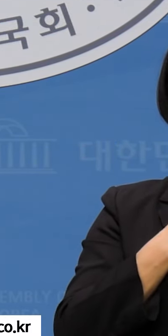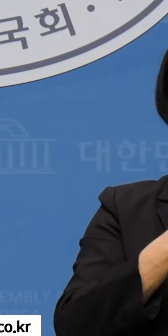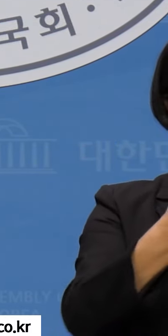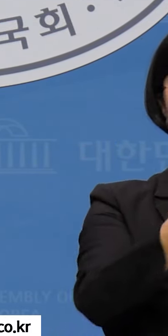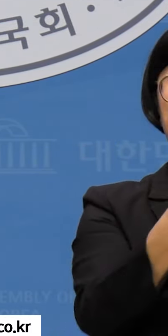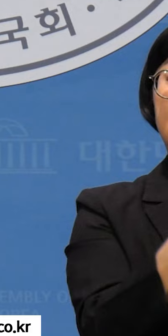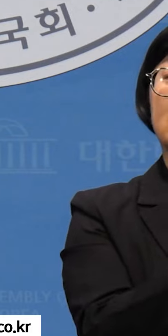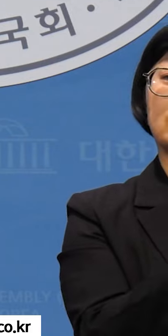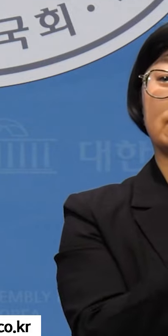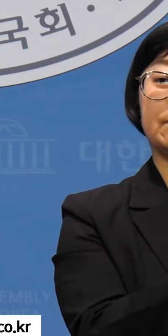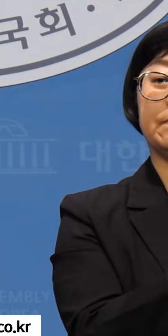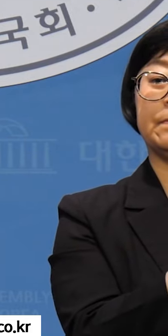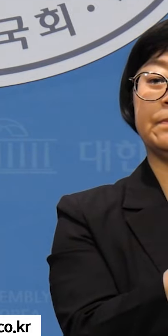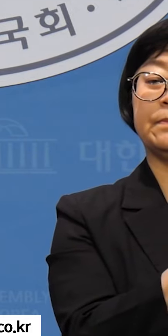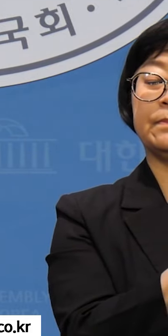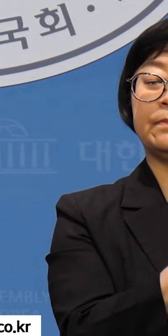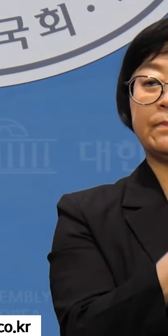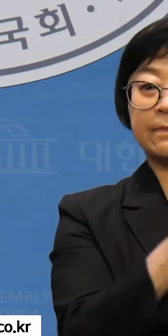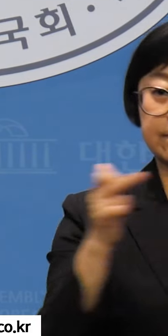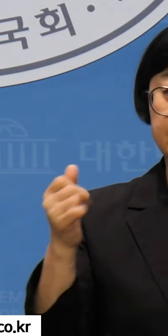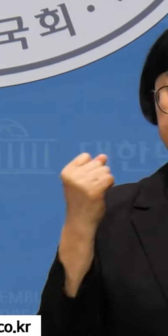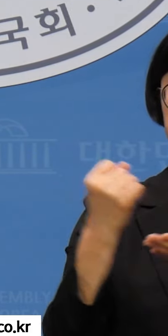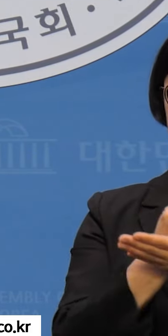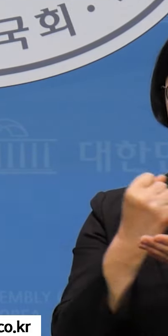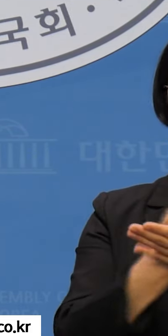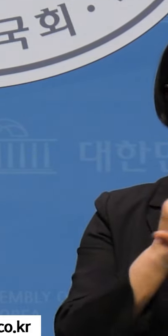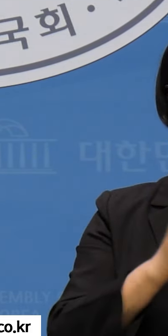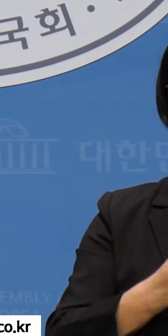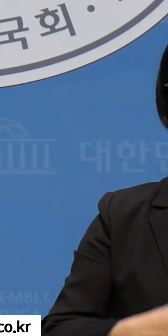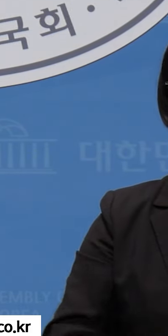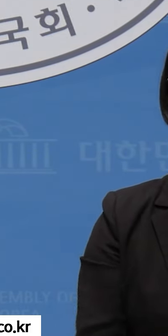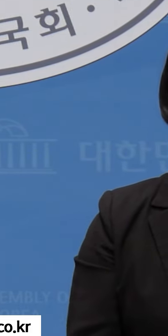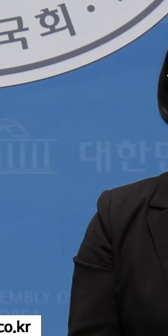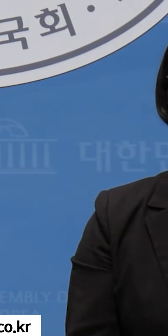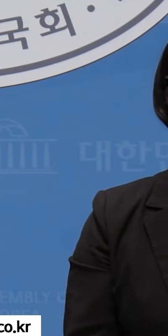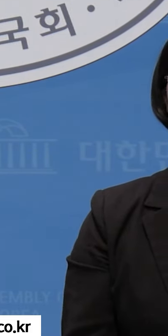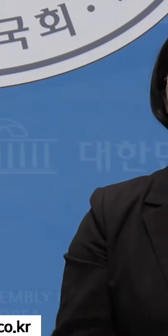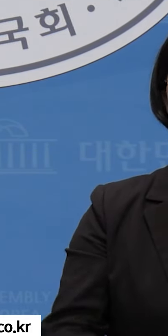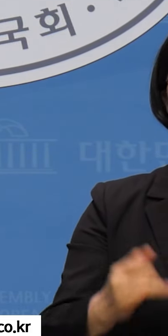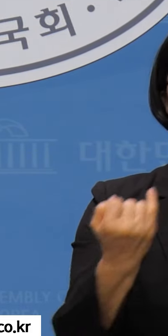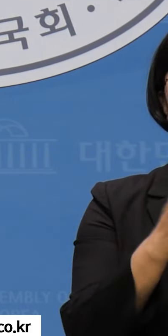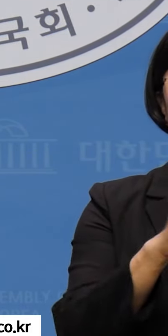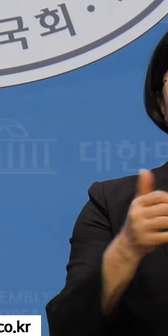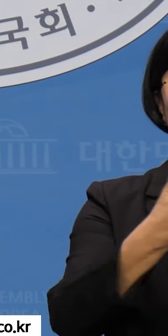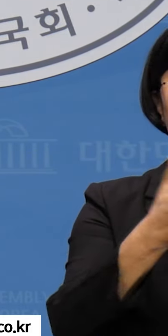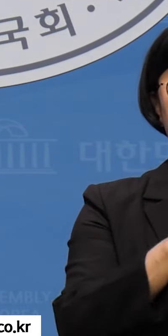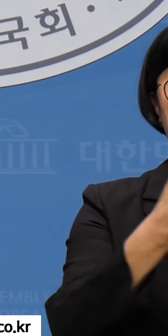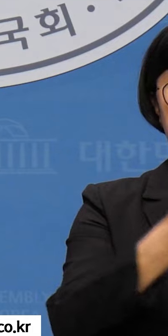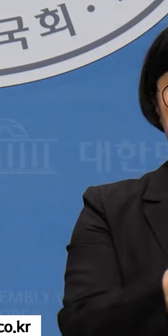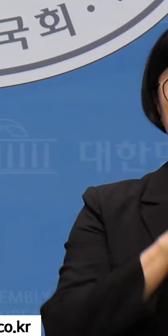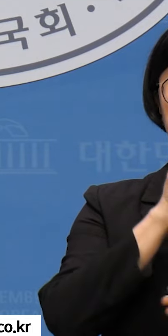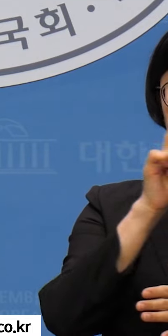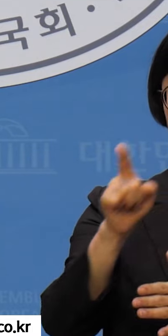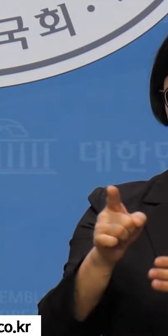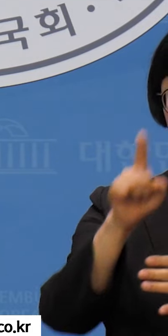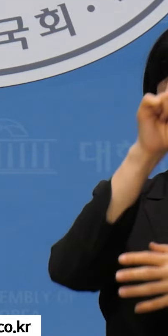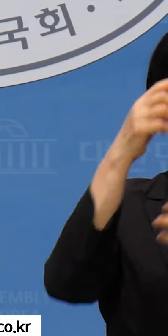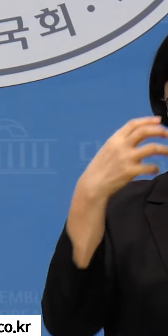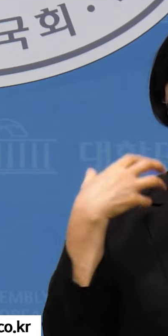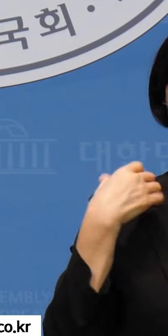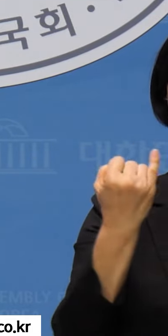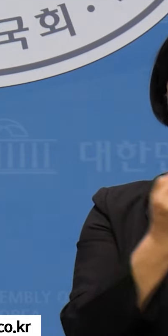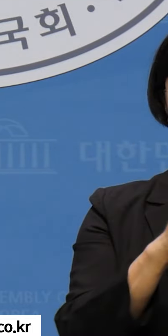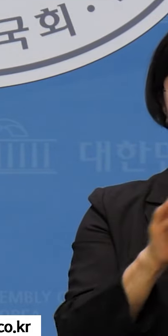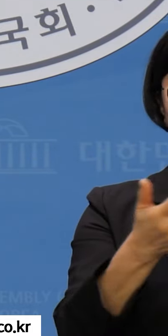제1당으로서 깊은 유감을 표명합니다. 여가부 폐지를 외쳤던 정부는 여가부를